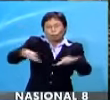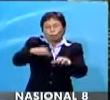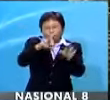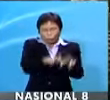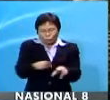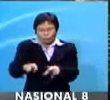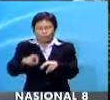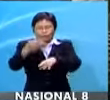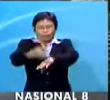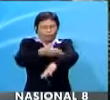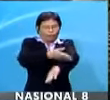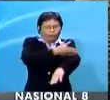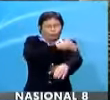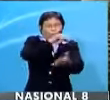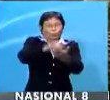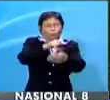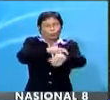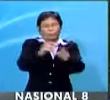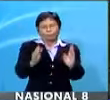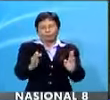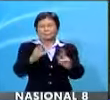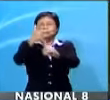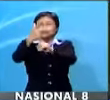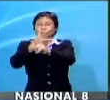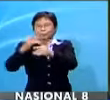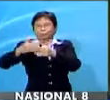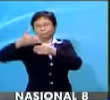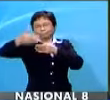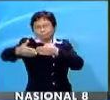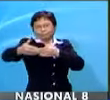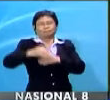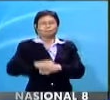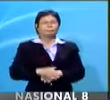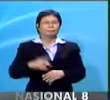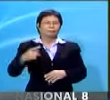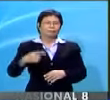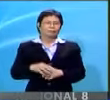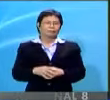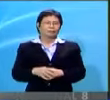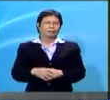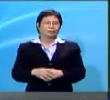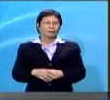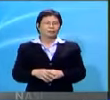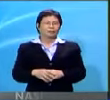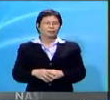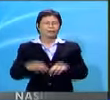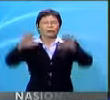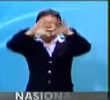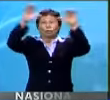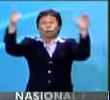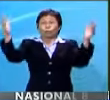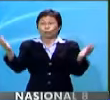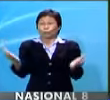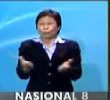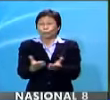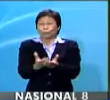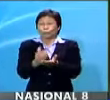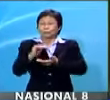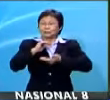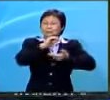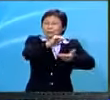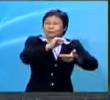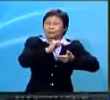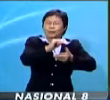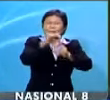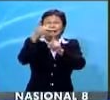rancangan pemulihan tersebut dalam tempoh t bulan akan datang globally And